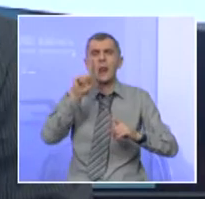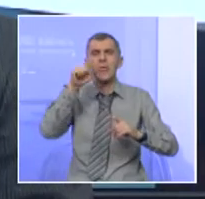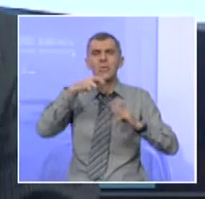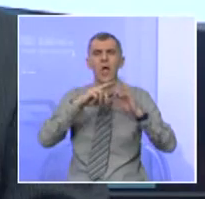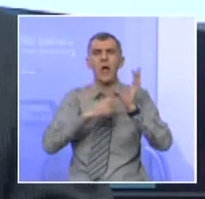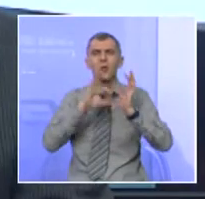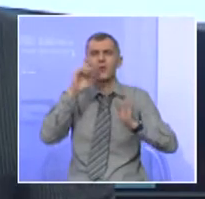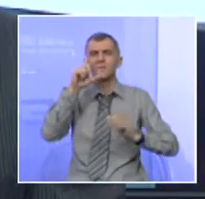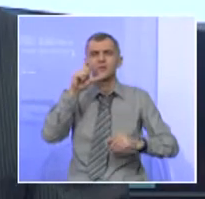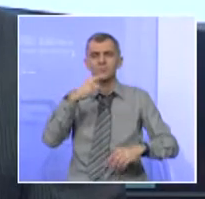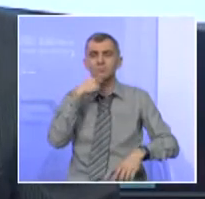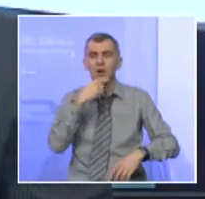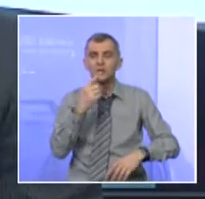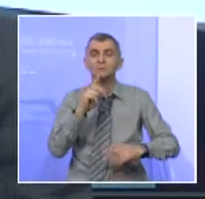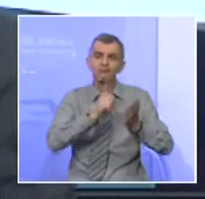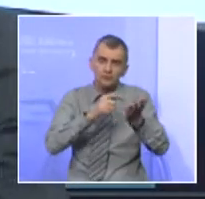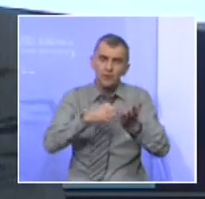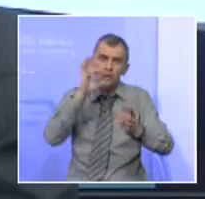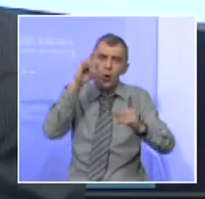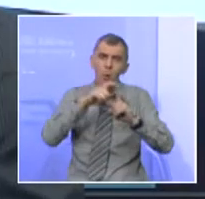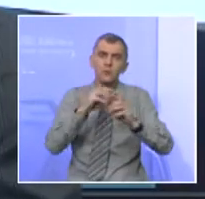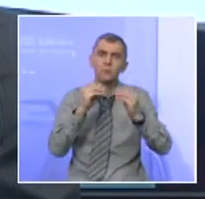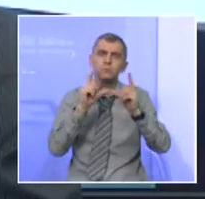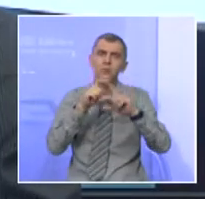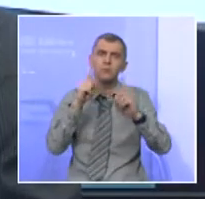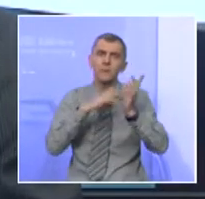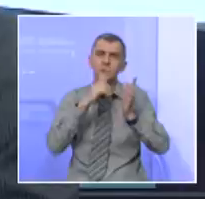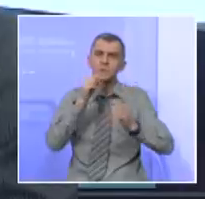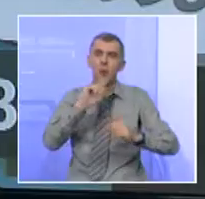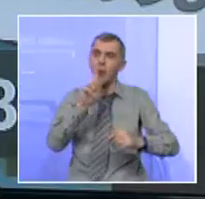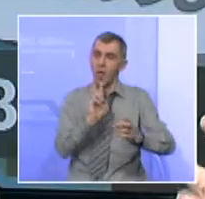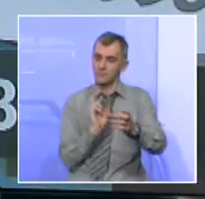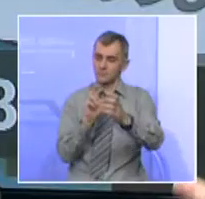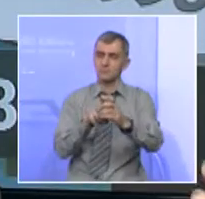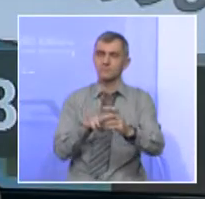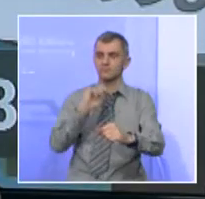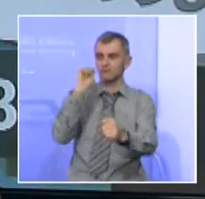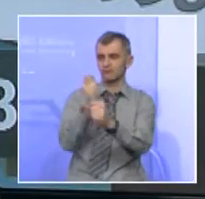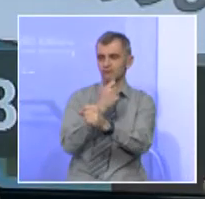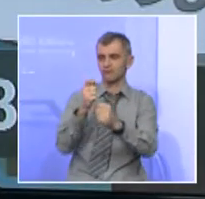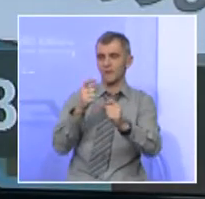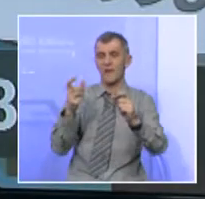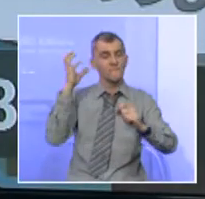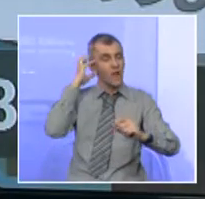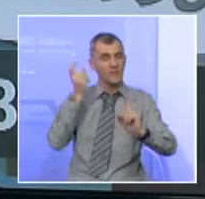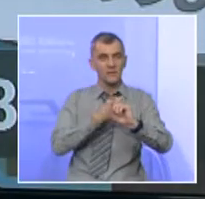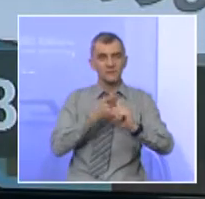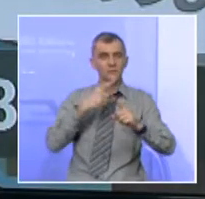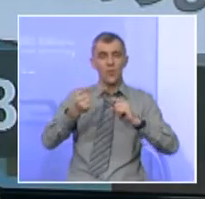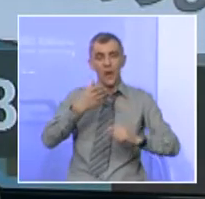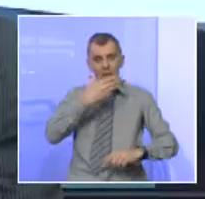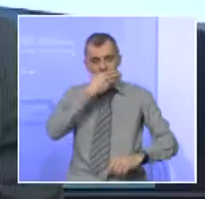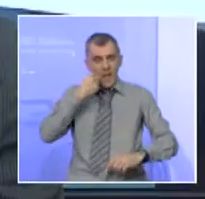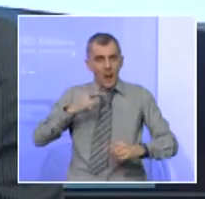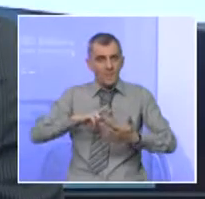je da traže od Budimira, dakle, da ne učestvuje u rekonstrukciji federalne vlasti jer postoji tajni plan nesprovođenja odluke sjedišta